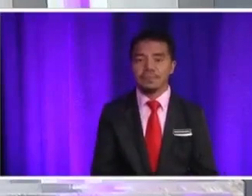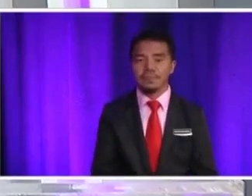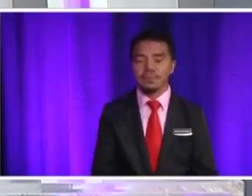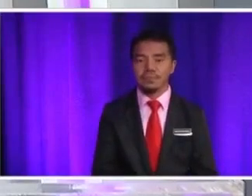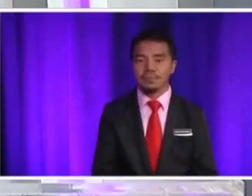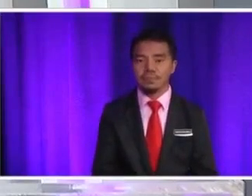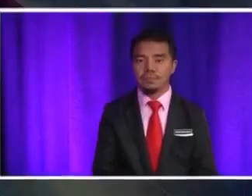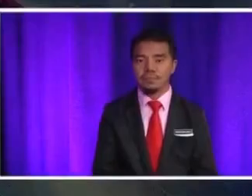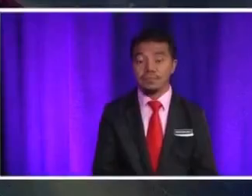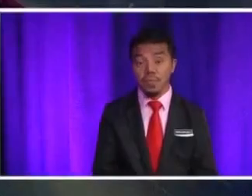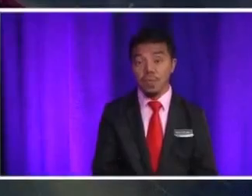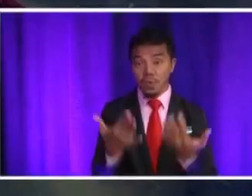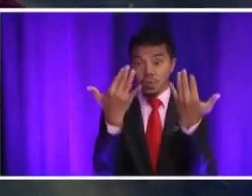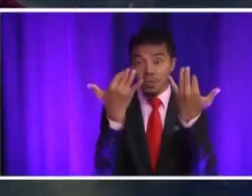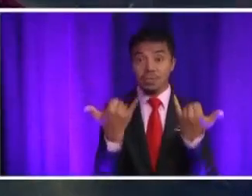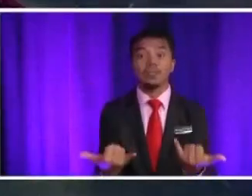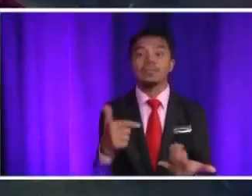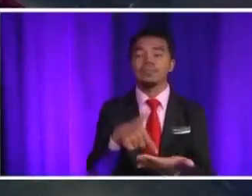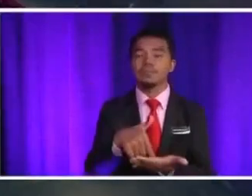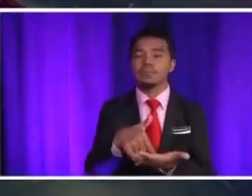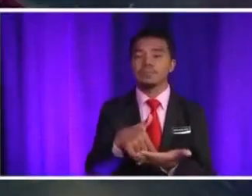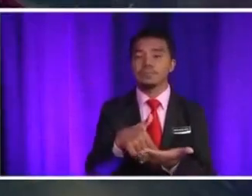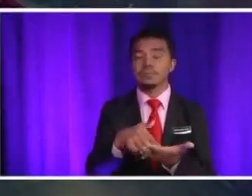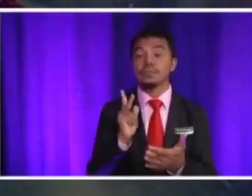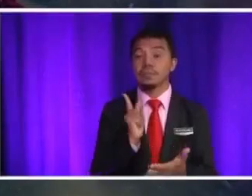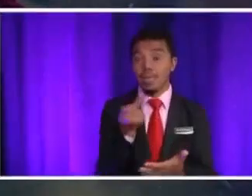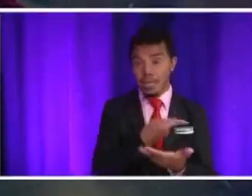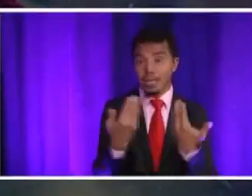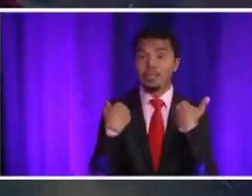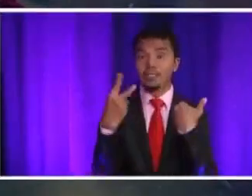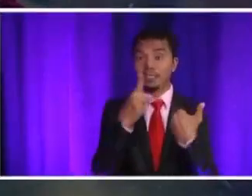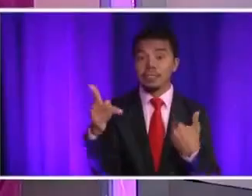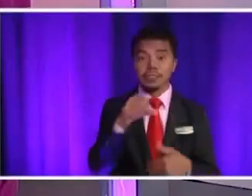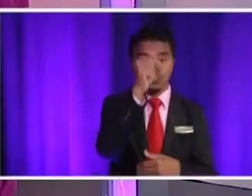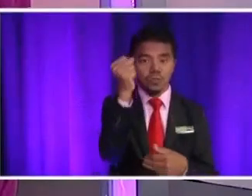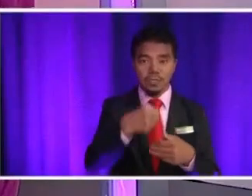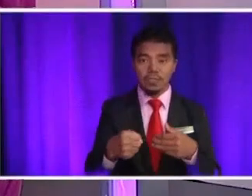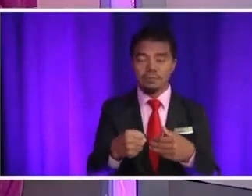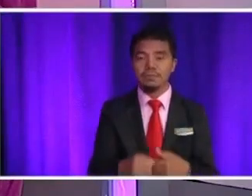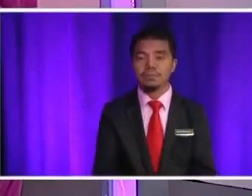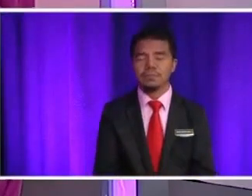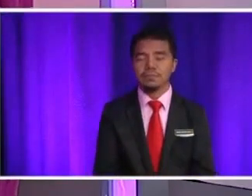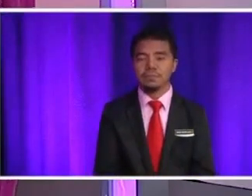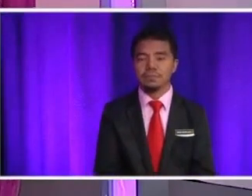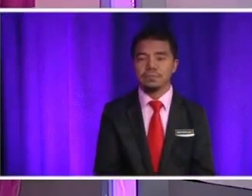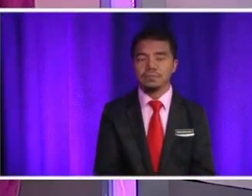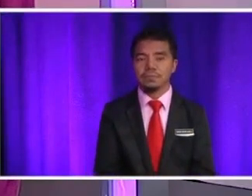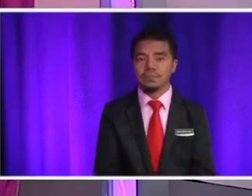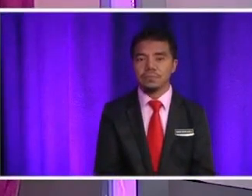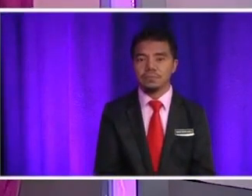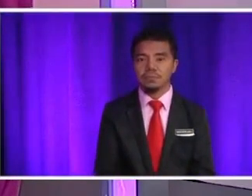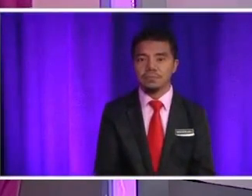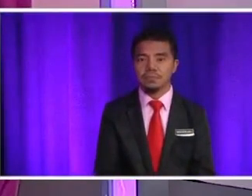apa soalan yang cikgu nak berikan? Okey, jadi untuk pengukuhan ni, biasanya dalam soalan